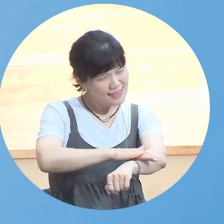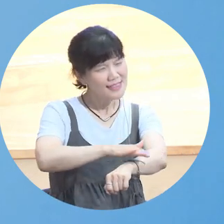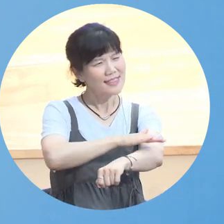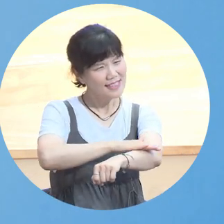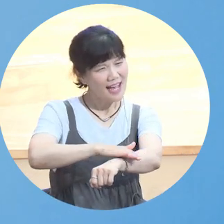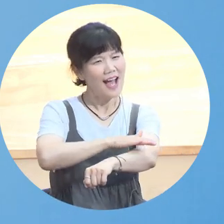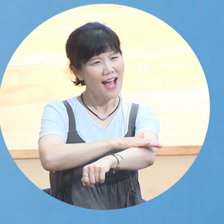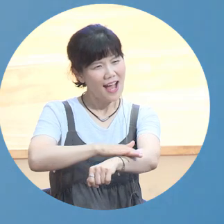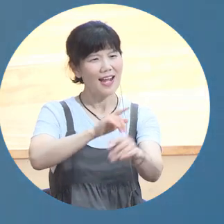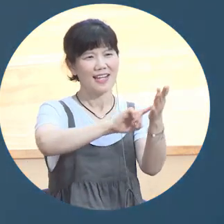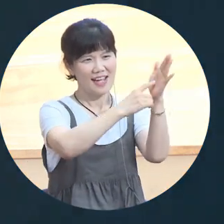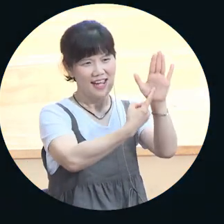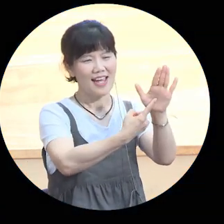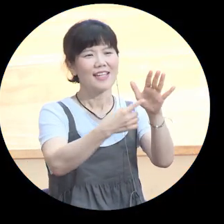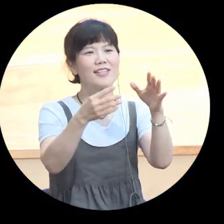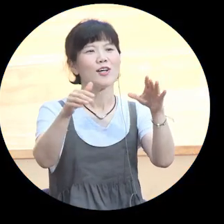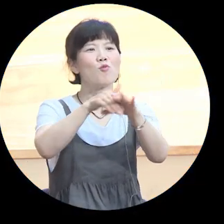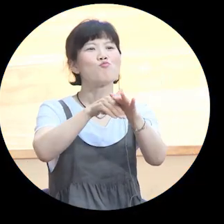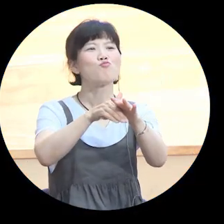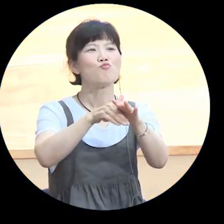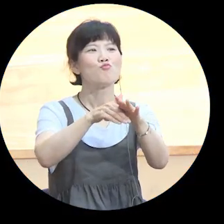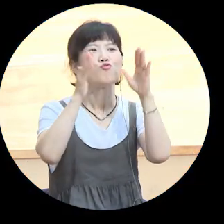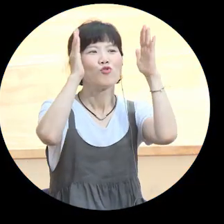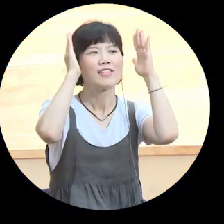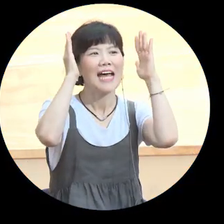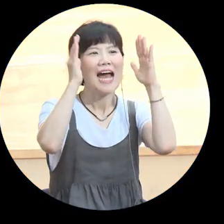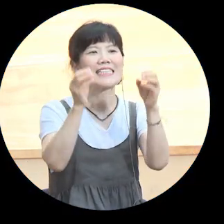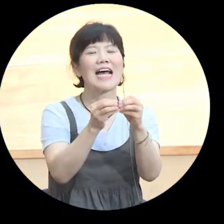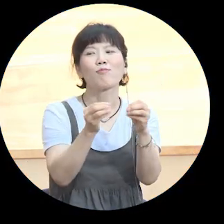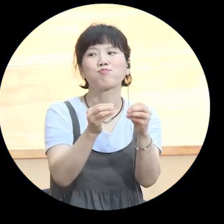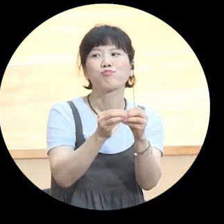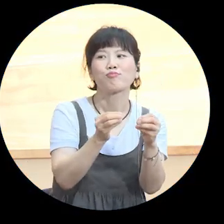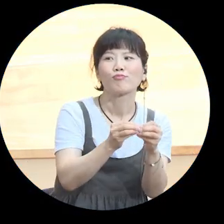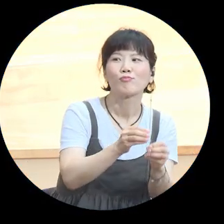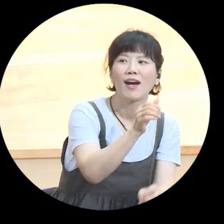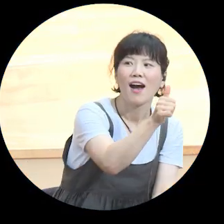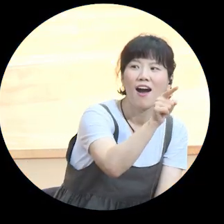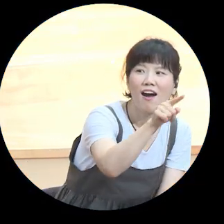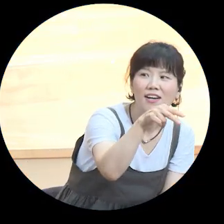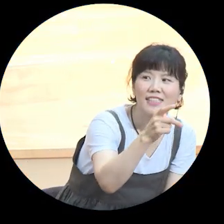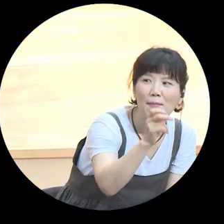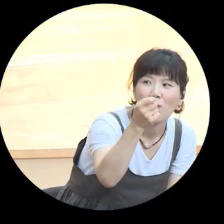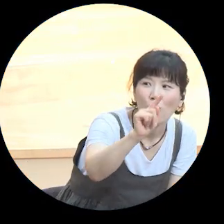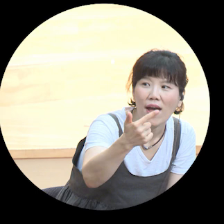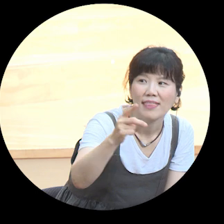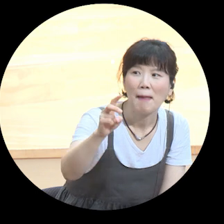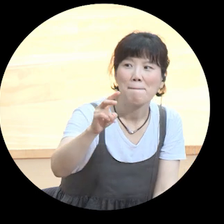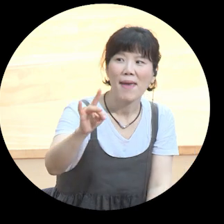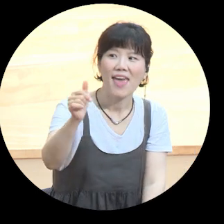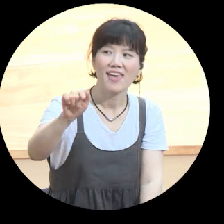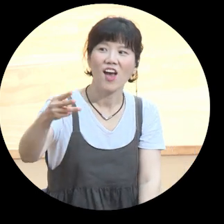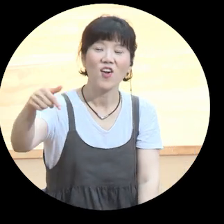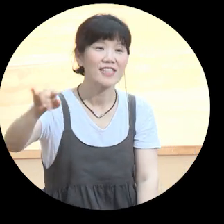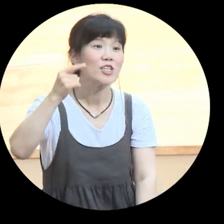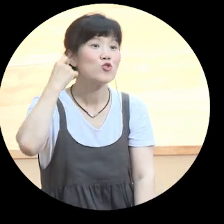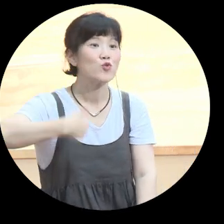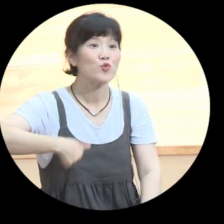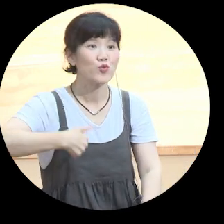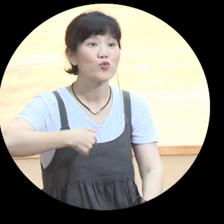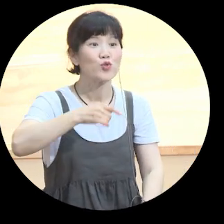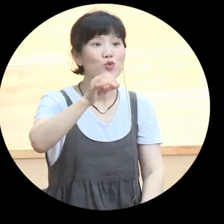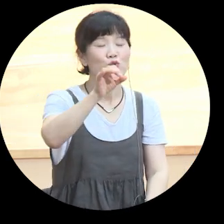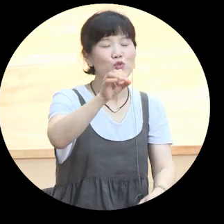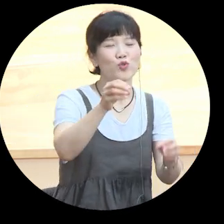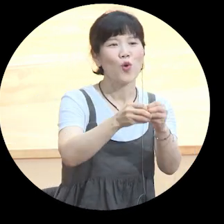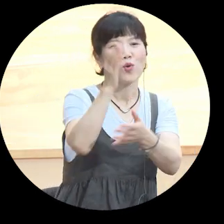허삼관매혈기 라는 작품이 있어요 중국 작가입니다 위화의 장편 소설이